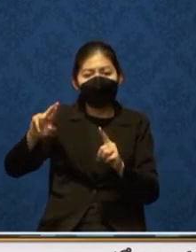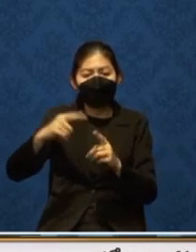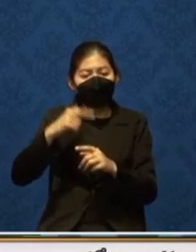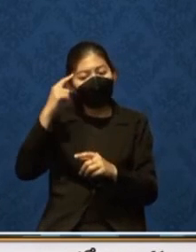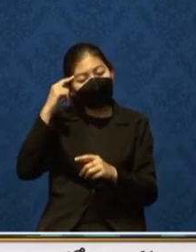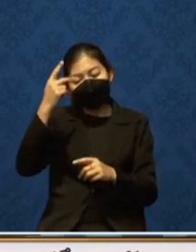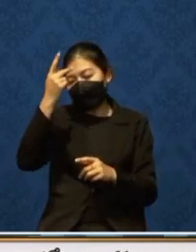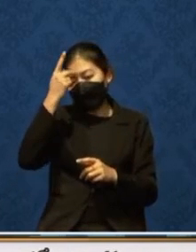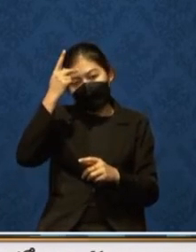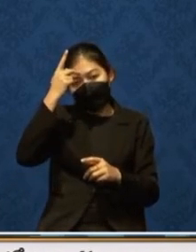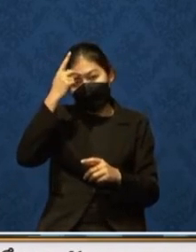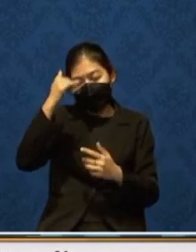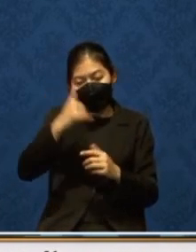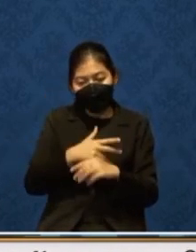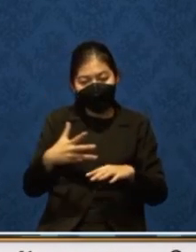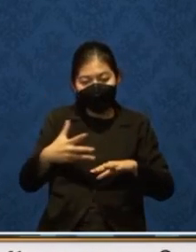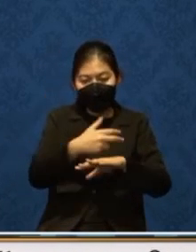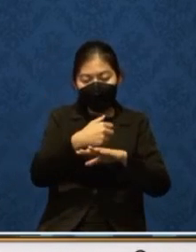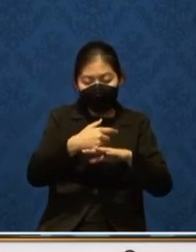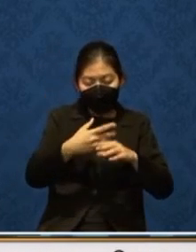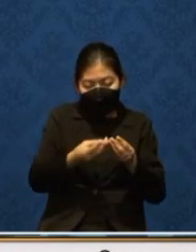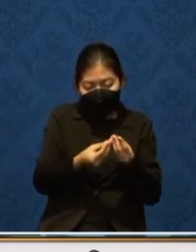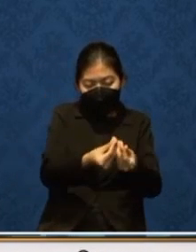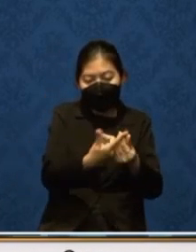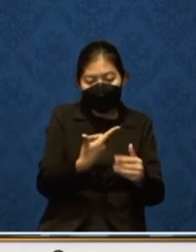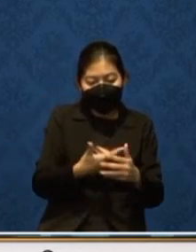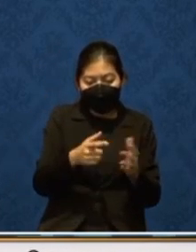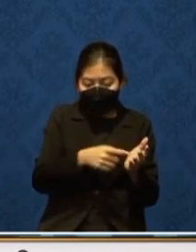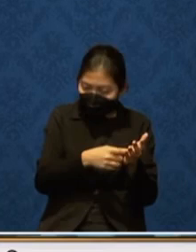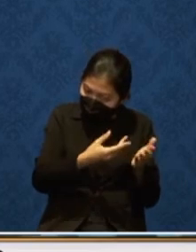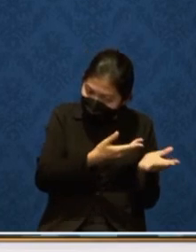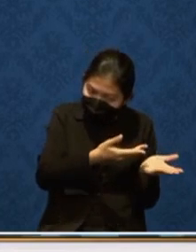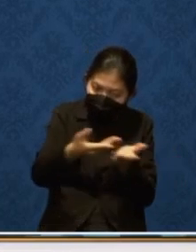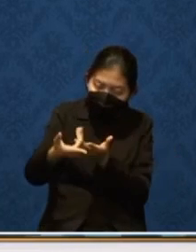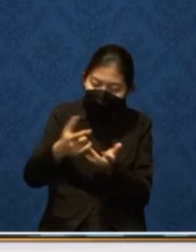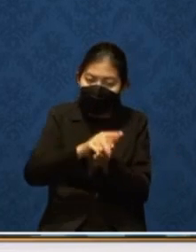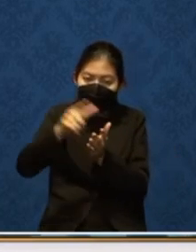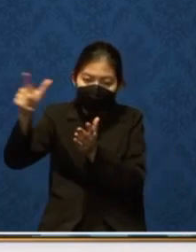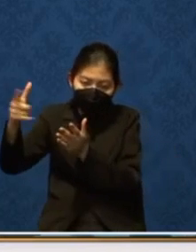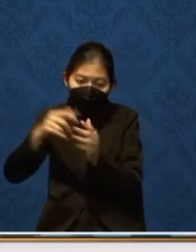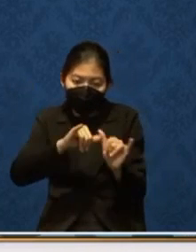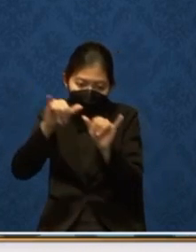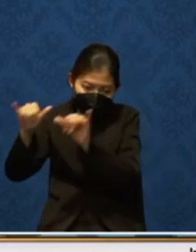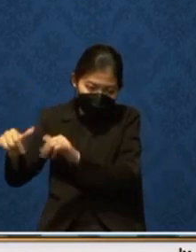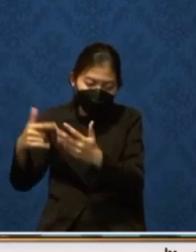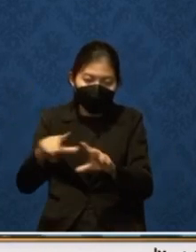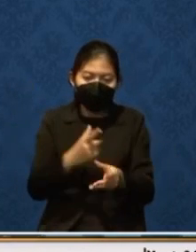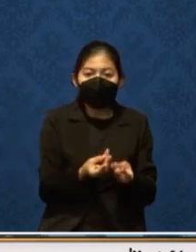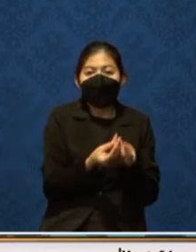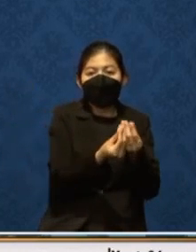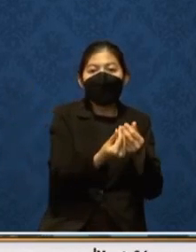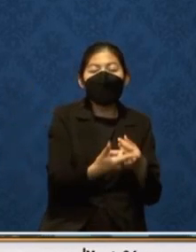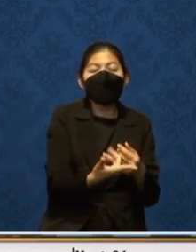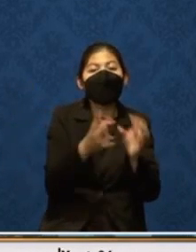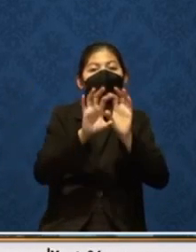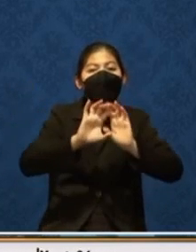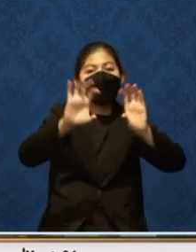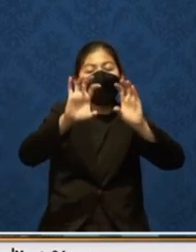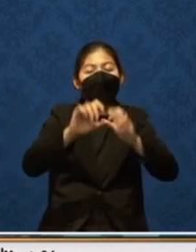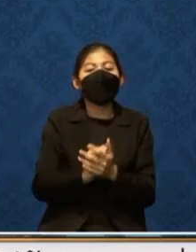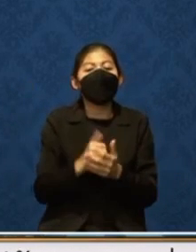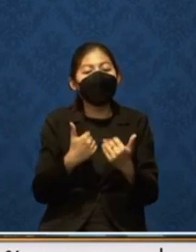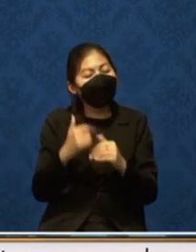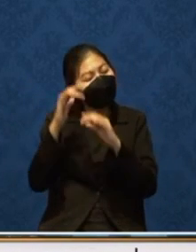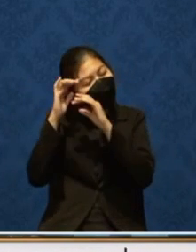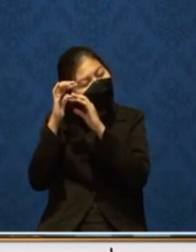็โนเวนคที่ไปแล้วส่วประชาชนที่อยู่ใลลาย ปเชกรงการมาถึง ก ไดแตฝันต่อไป